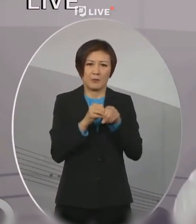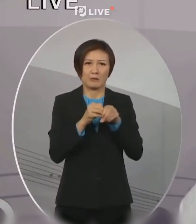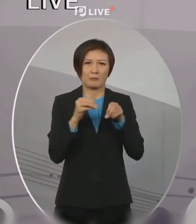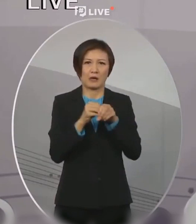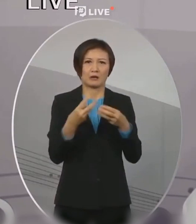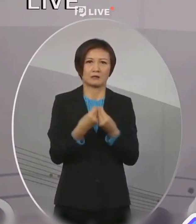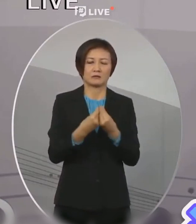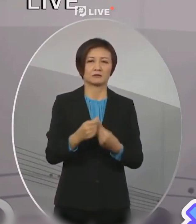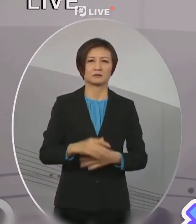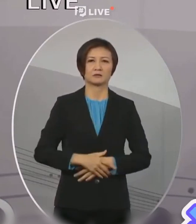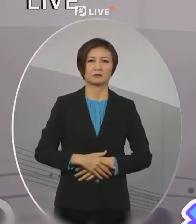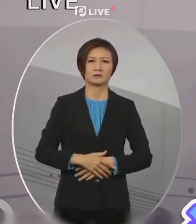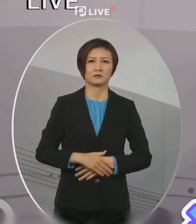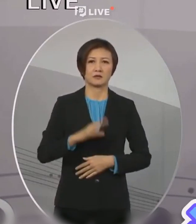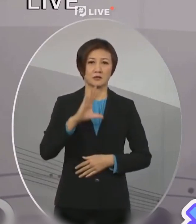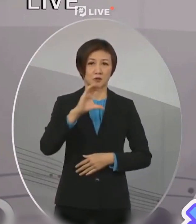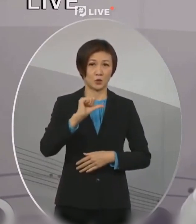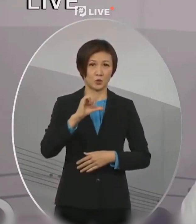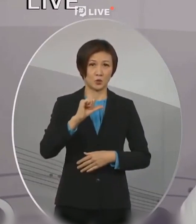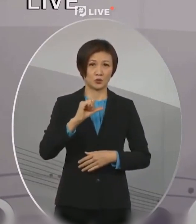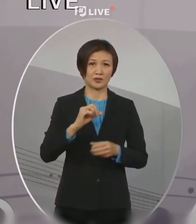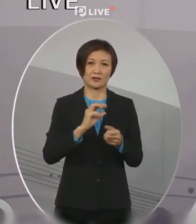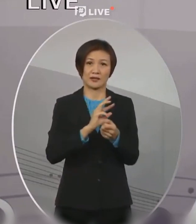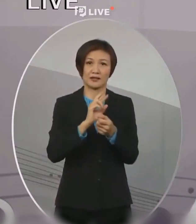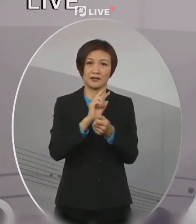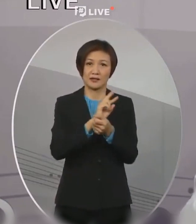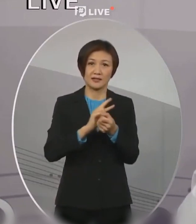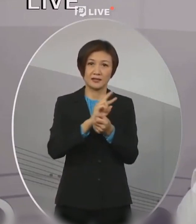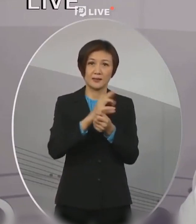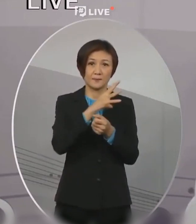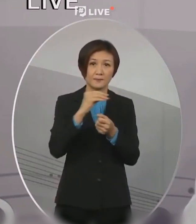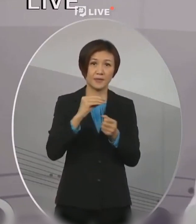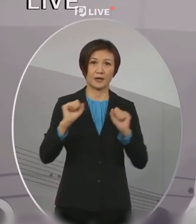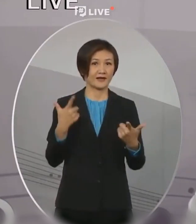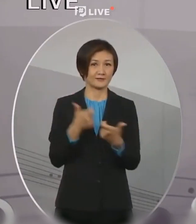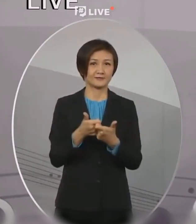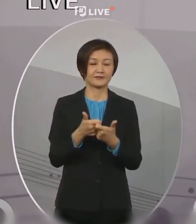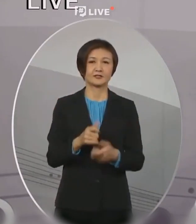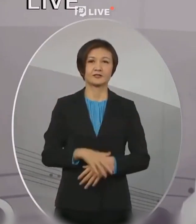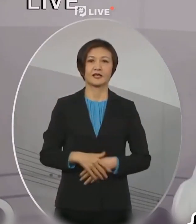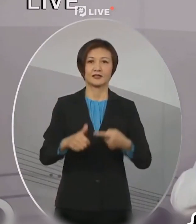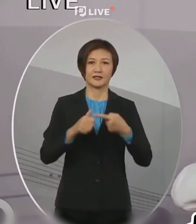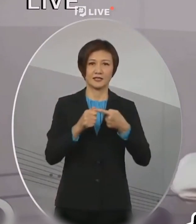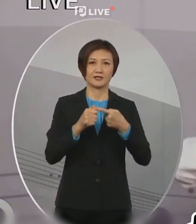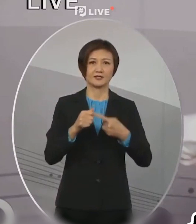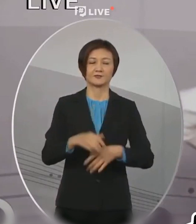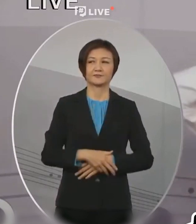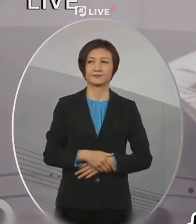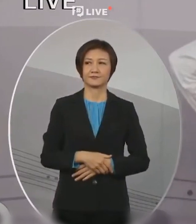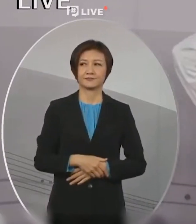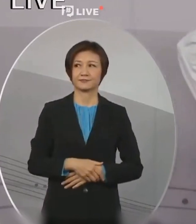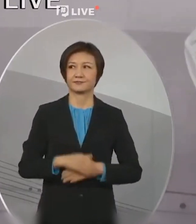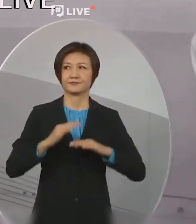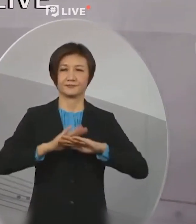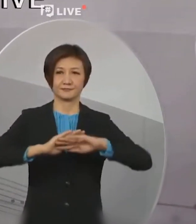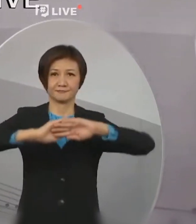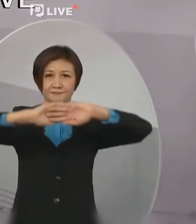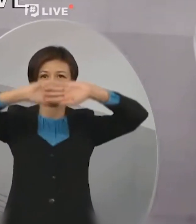享一个95的淋巴操，是我们20年的经验，我觉得非常好。第一招，抛开烦恼。